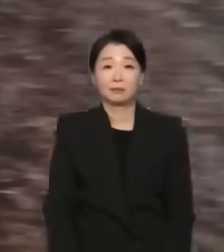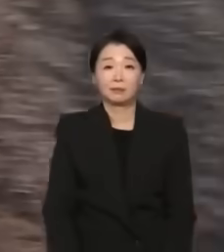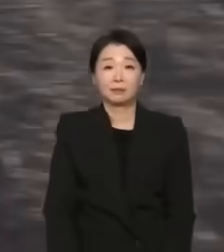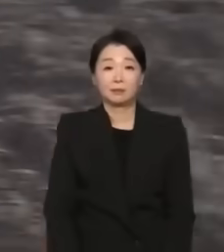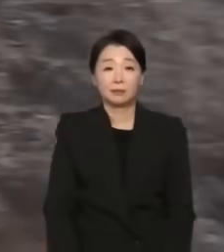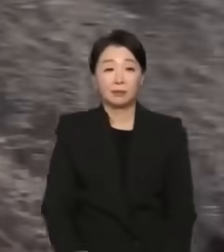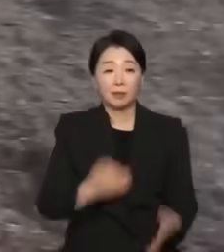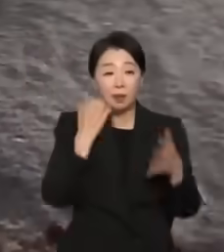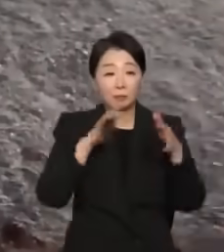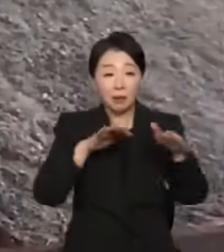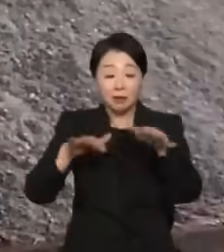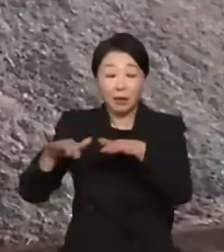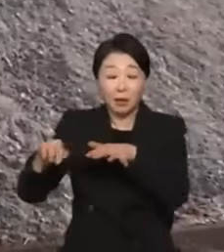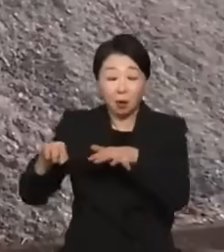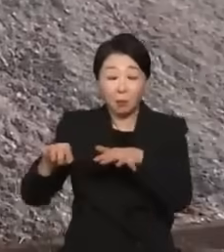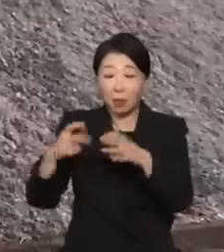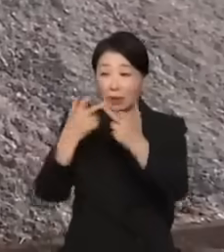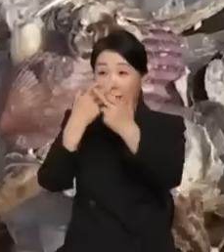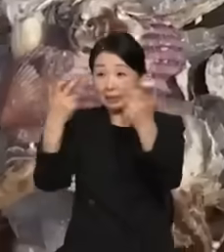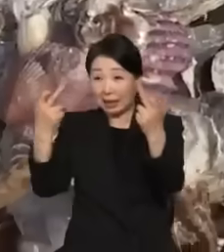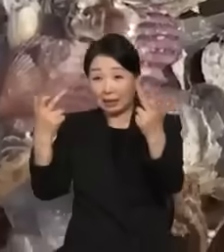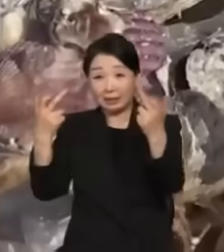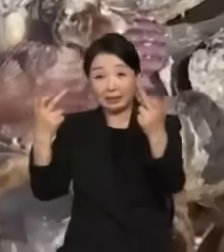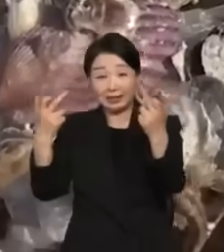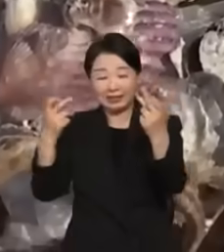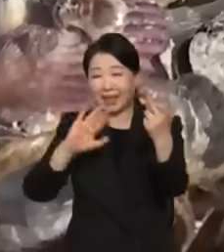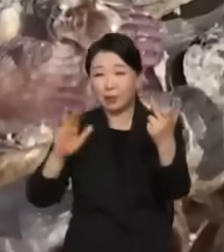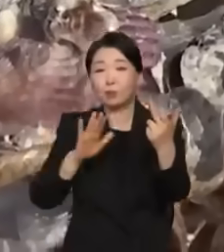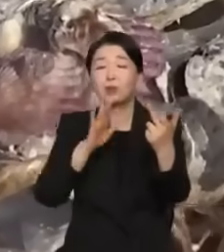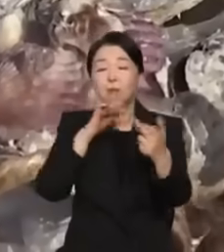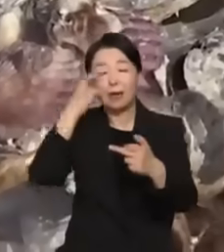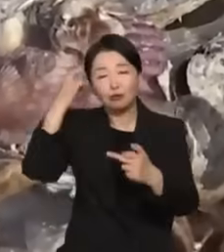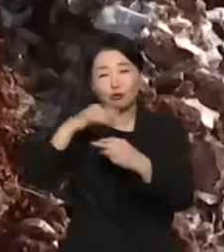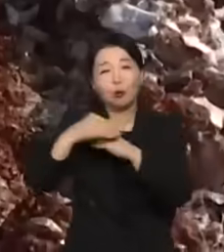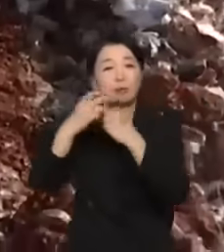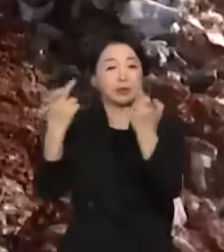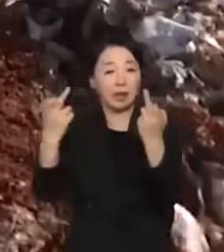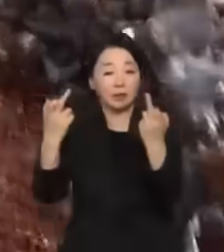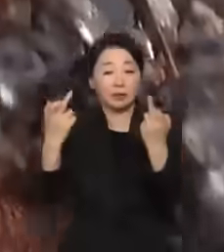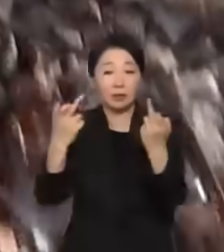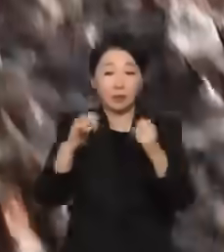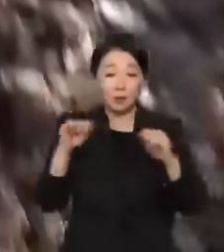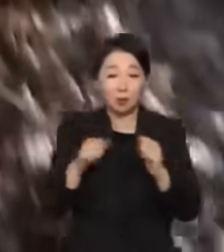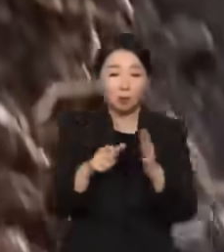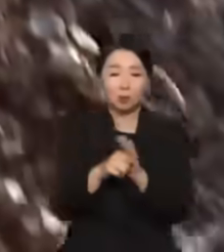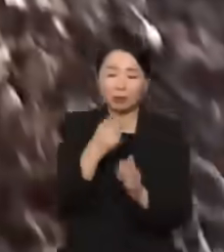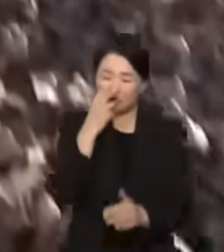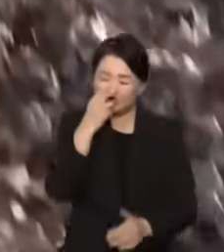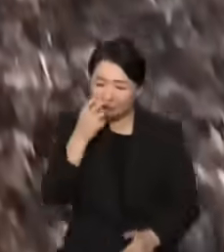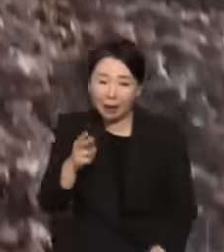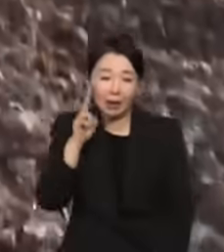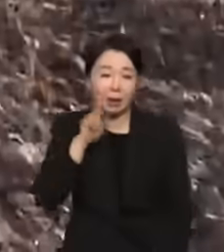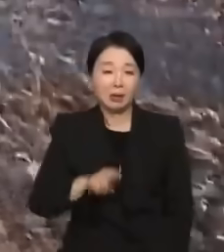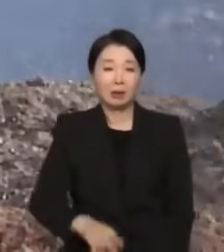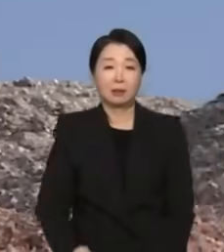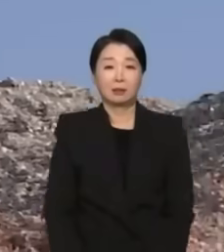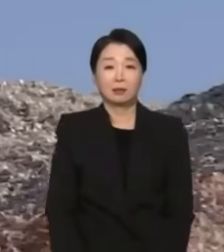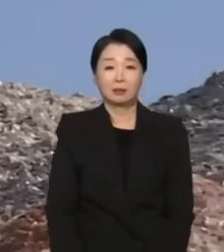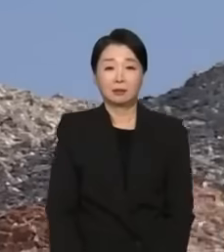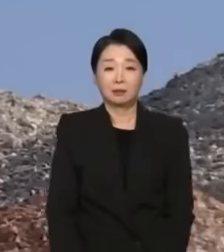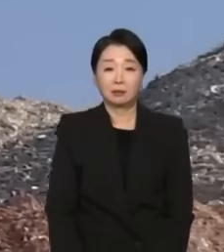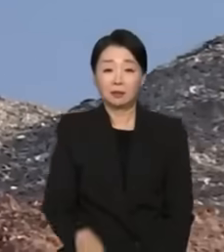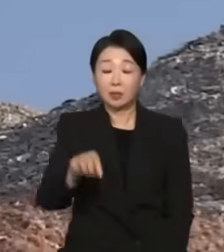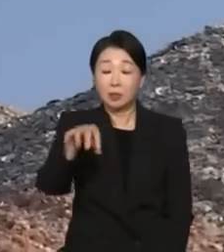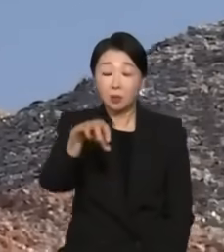바다 옆으로는 커다란 산 아닌 산이 생겼습니다. 겨울인데 이 허연 산에선 비린내가 진동합니다. 이건